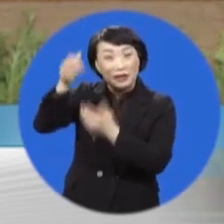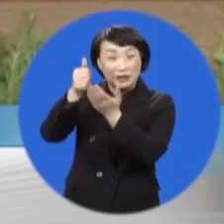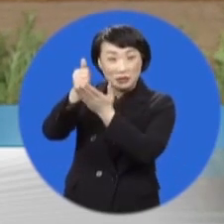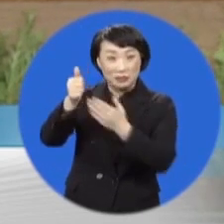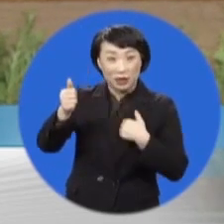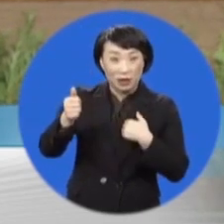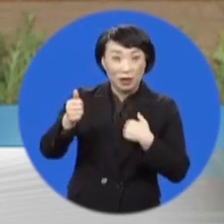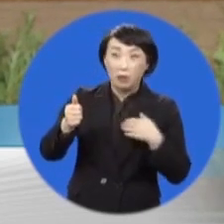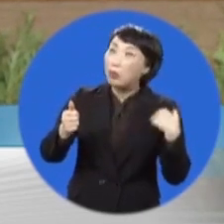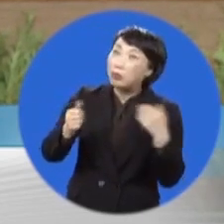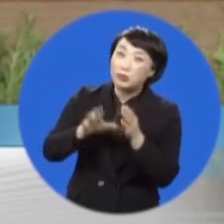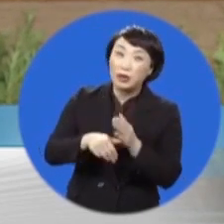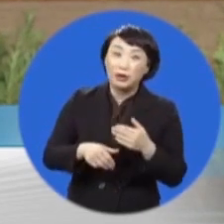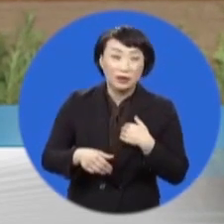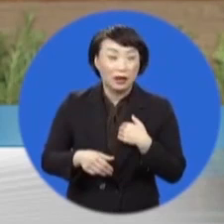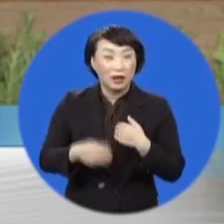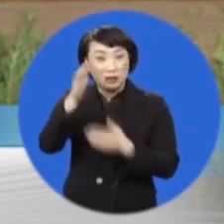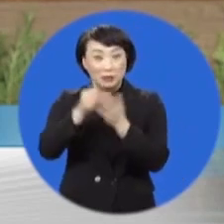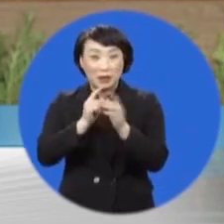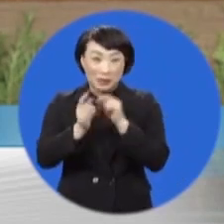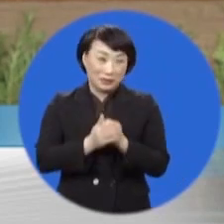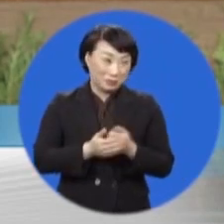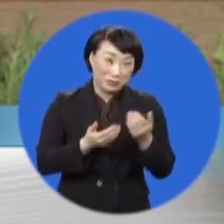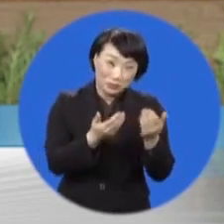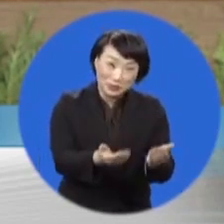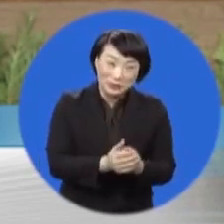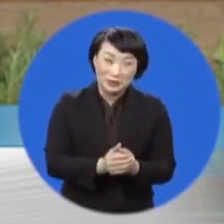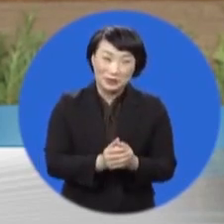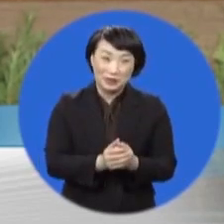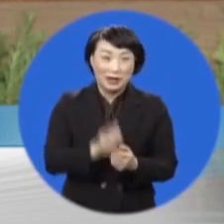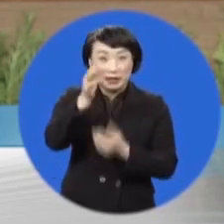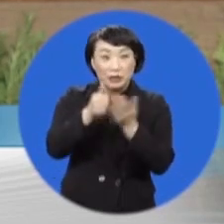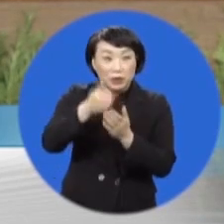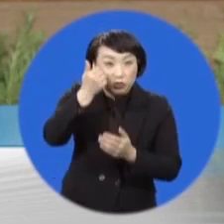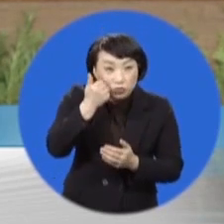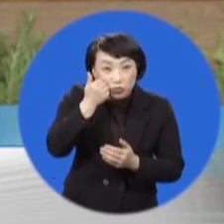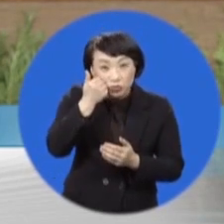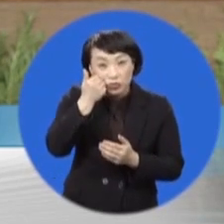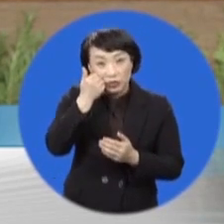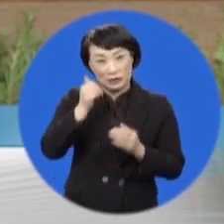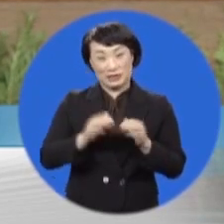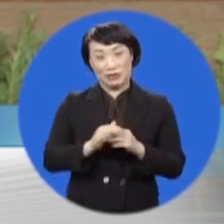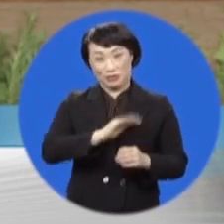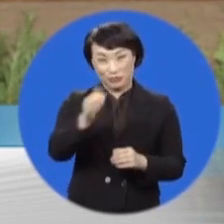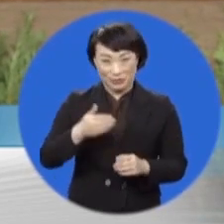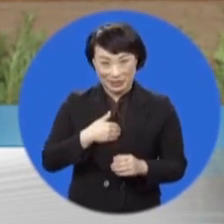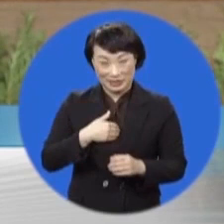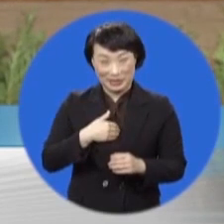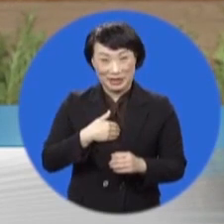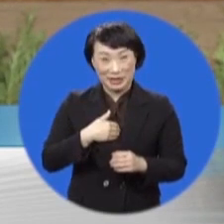하나님을 모르게 하나님의 말씀을 보면서 하나님이 누군가를 우리에게